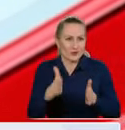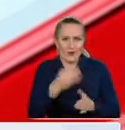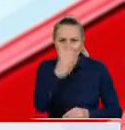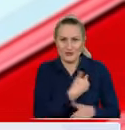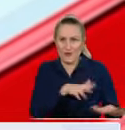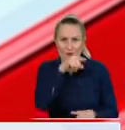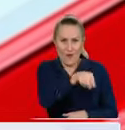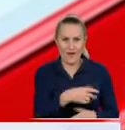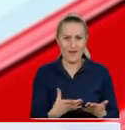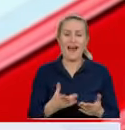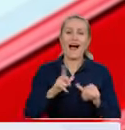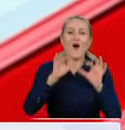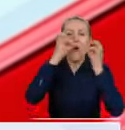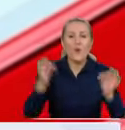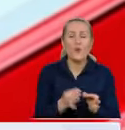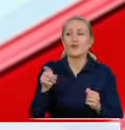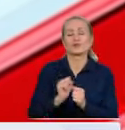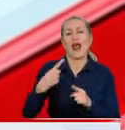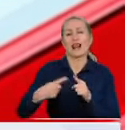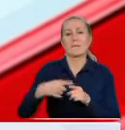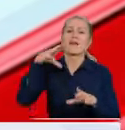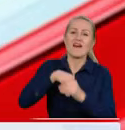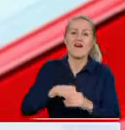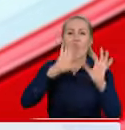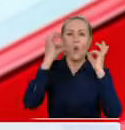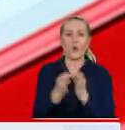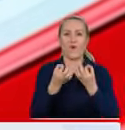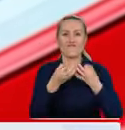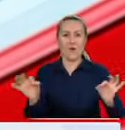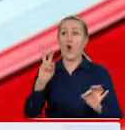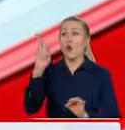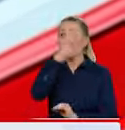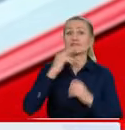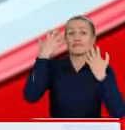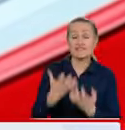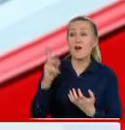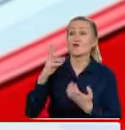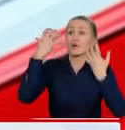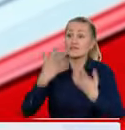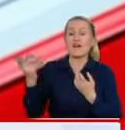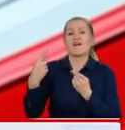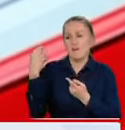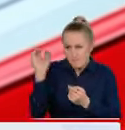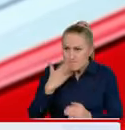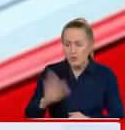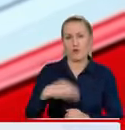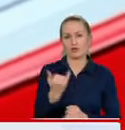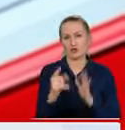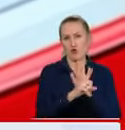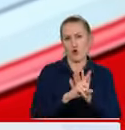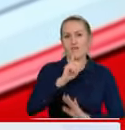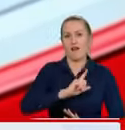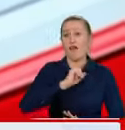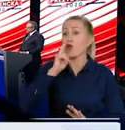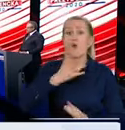jest tak, że to jest po prostu element wolności. Kto chce z rodziców, kto ma takie przekonania, wysyła dziecko na religię w szkole. Kto nie ma, nie musi